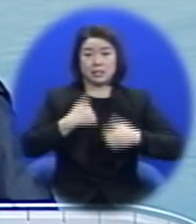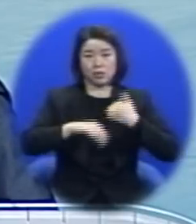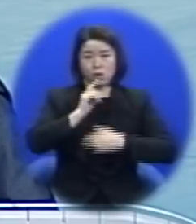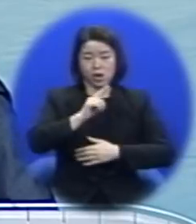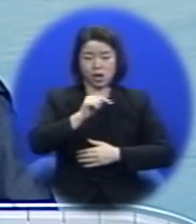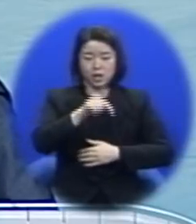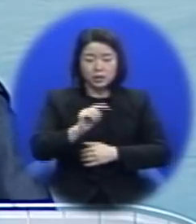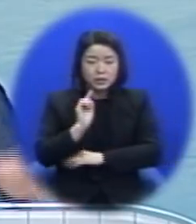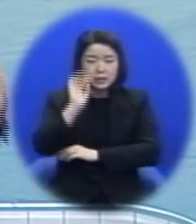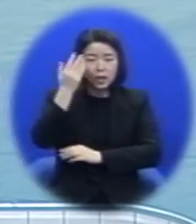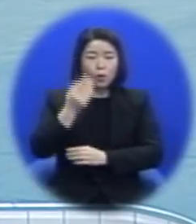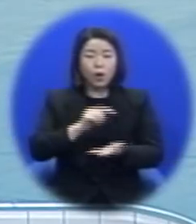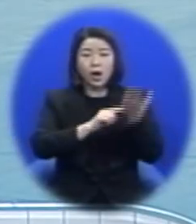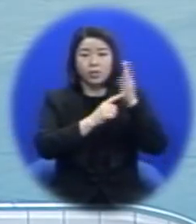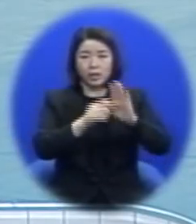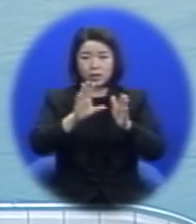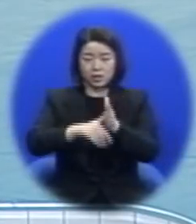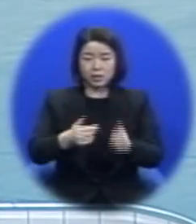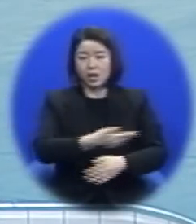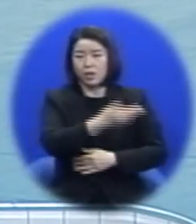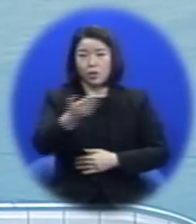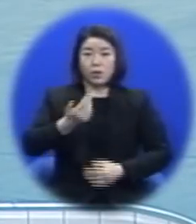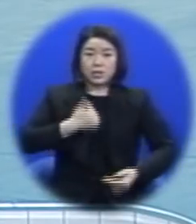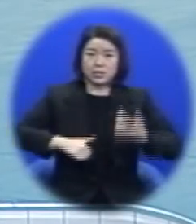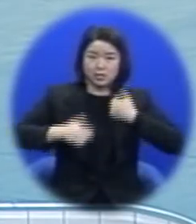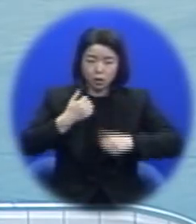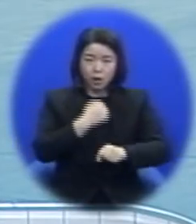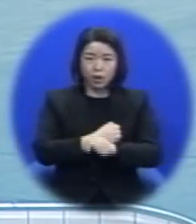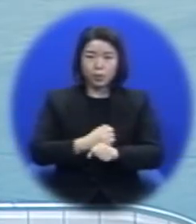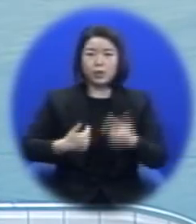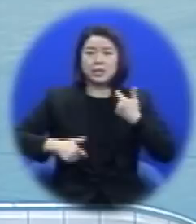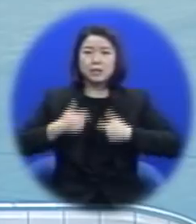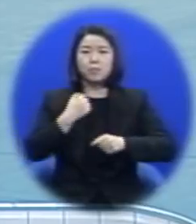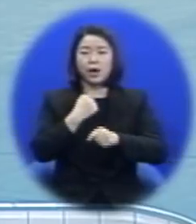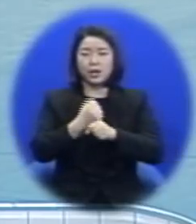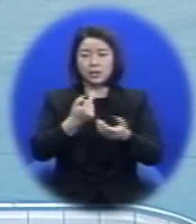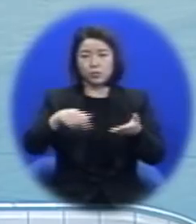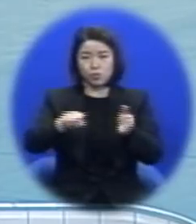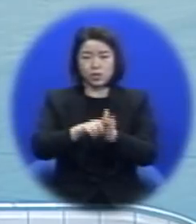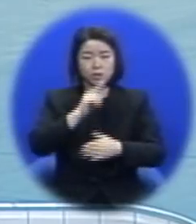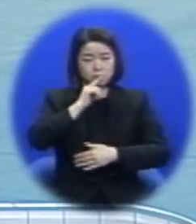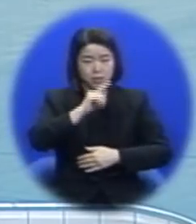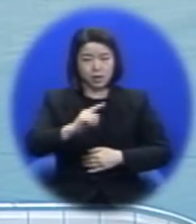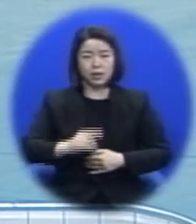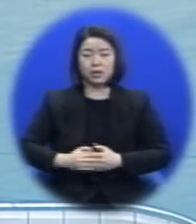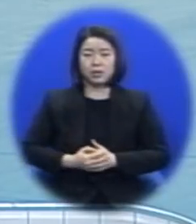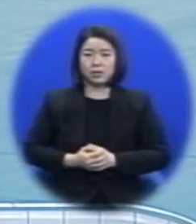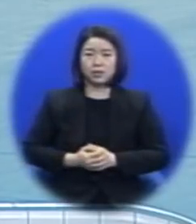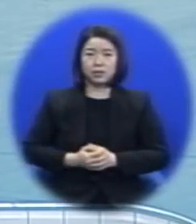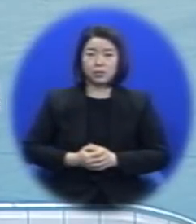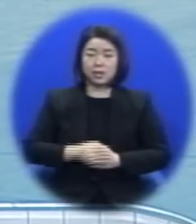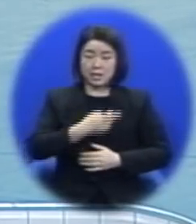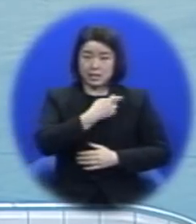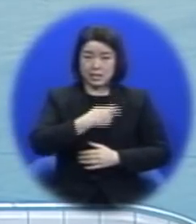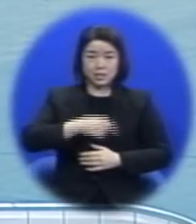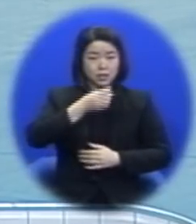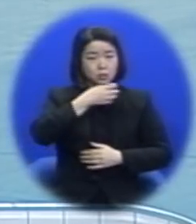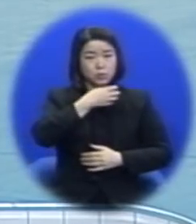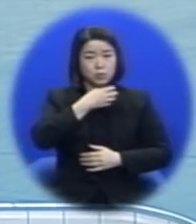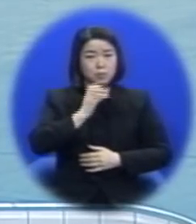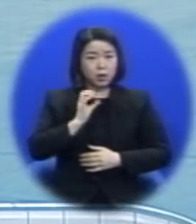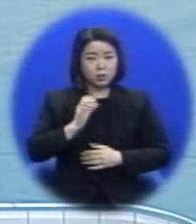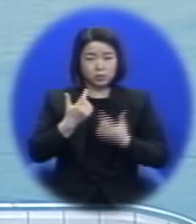영광을 나타내실 때 너희로 즐거워하고 기뻐하게 하려 함이라. 사도 바울도 똑같이